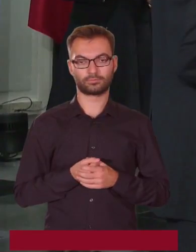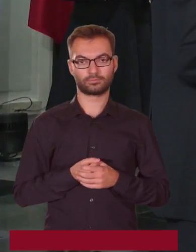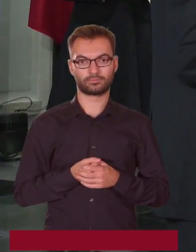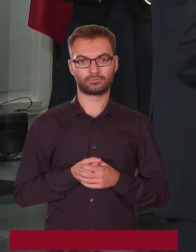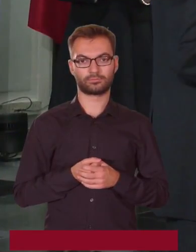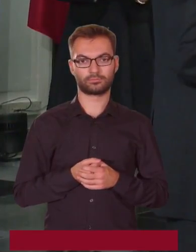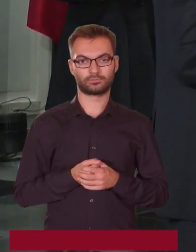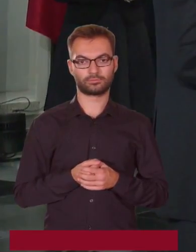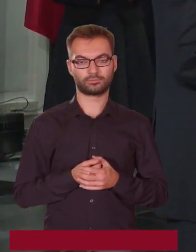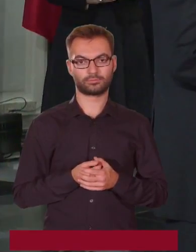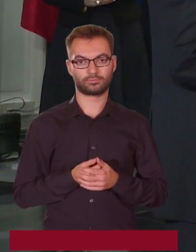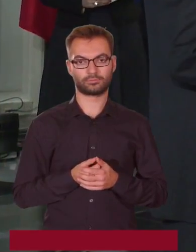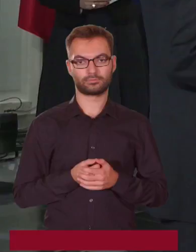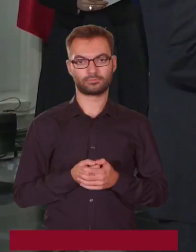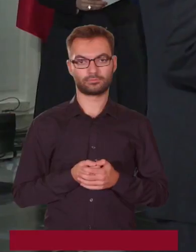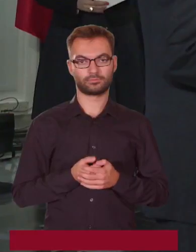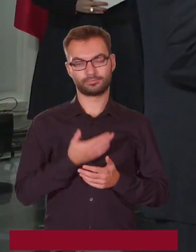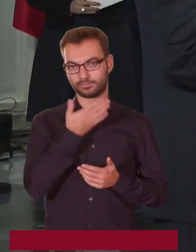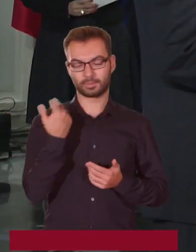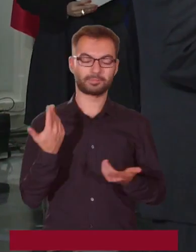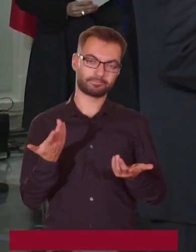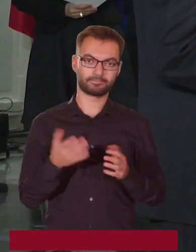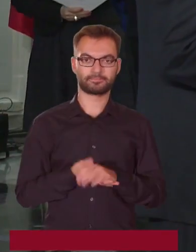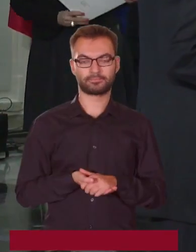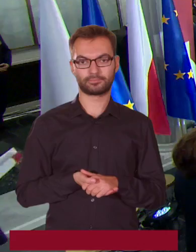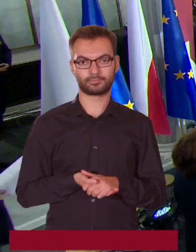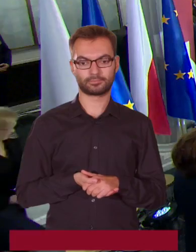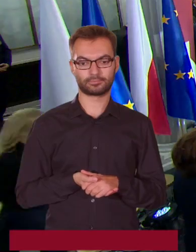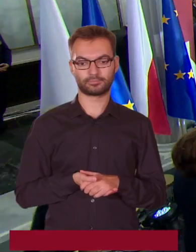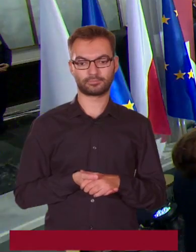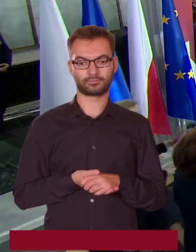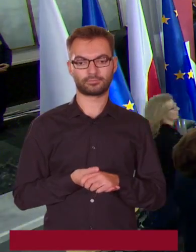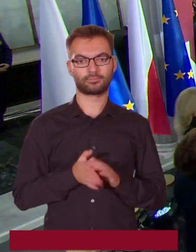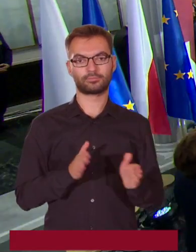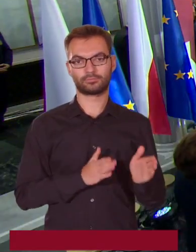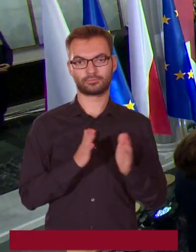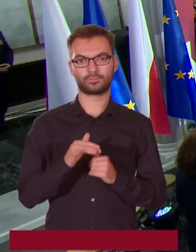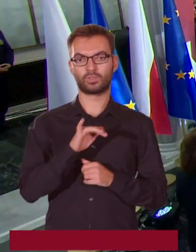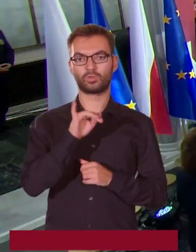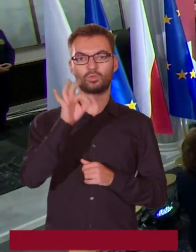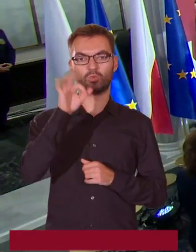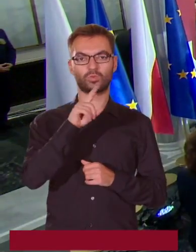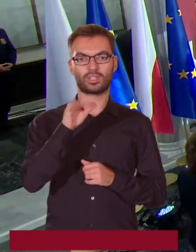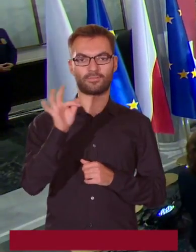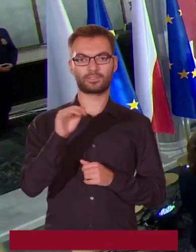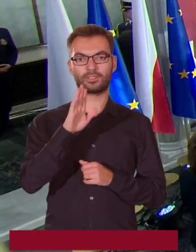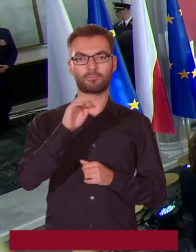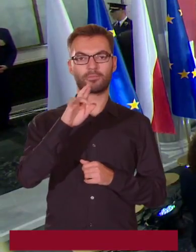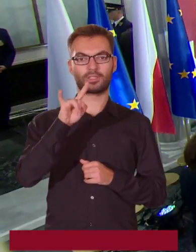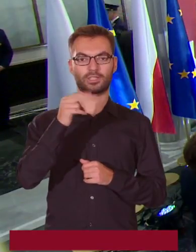Nie ma, tak? To w takim razie prosimy pana Józefa Brynkusa.